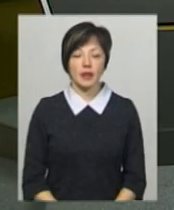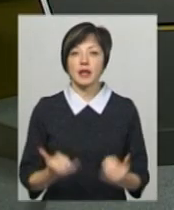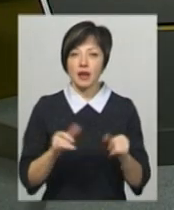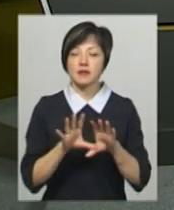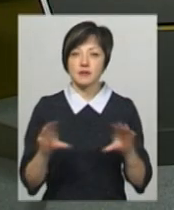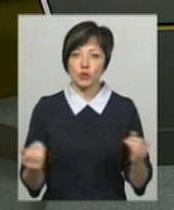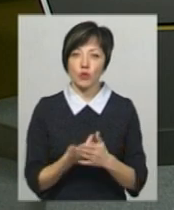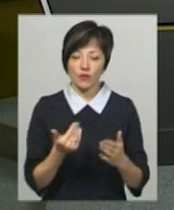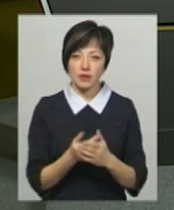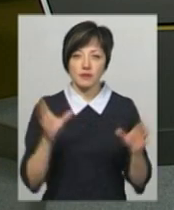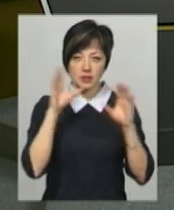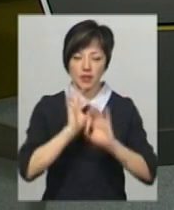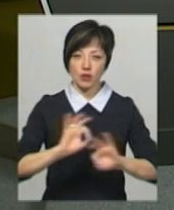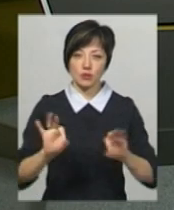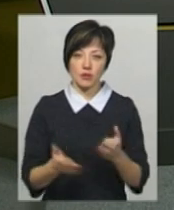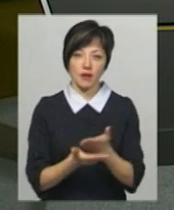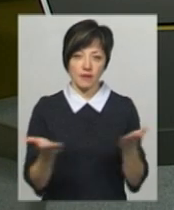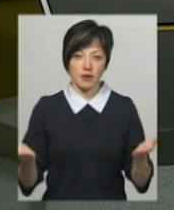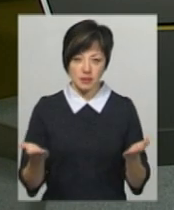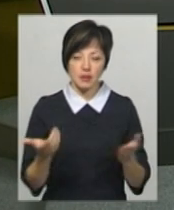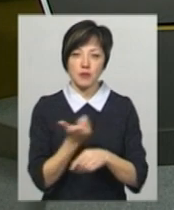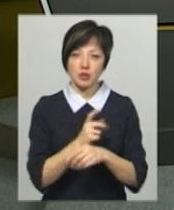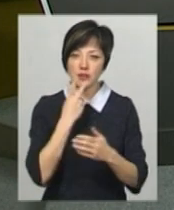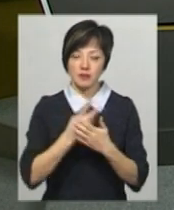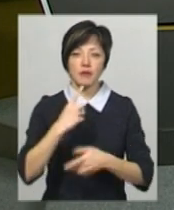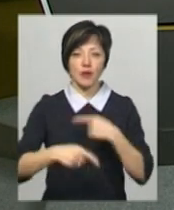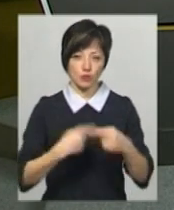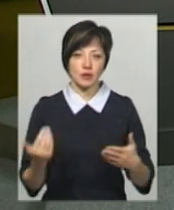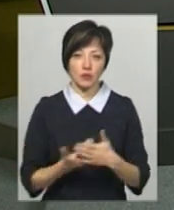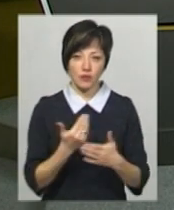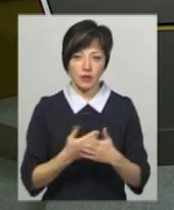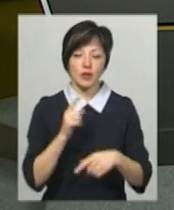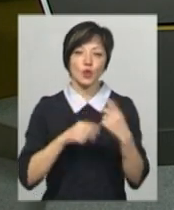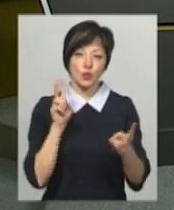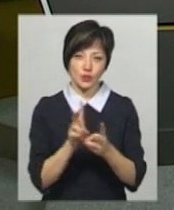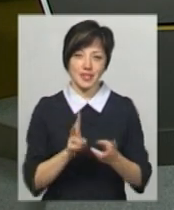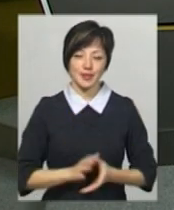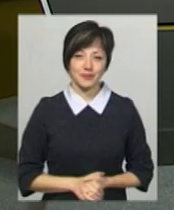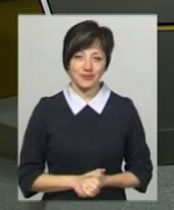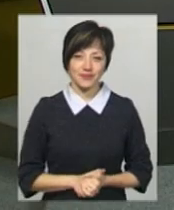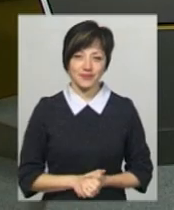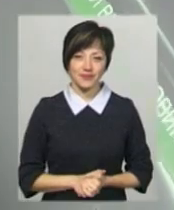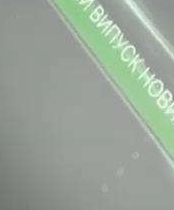Наразі це всі новини, які ми встигли для вас підготувати. Більше дивіться у наступних випусках. Побачимось!